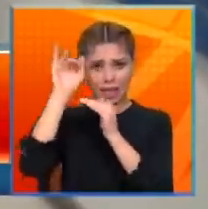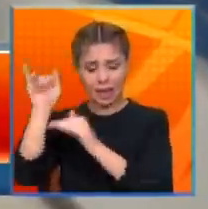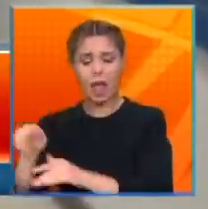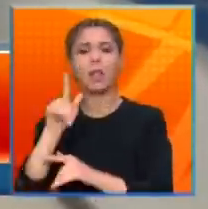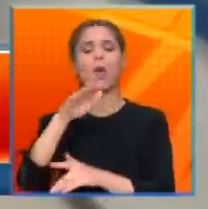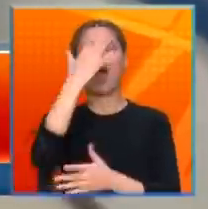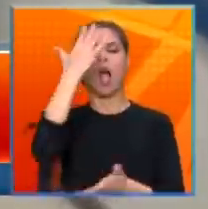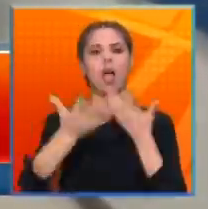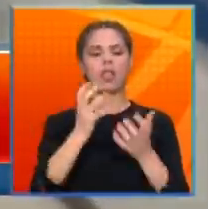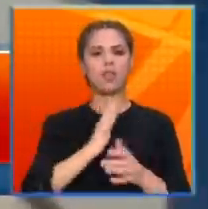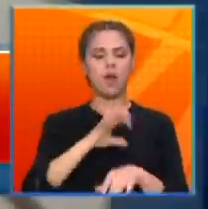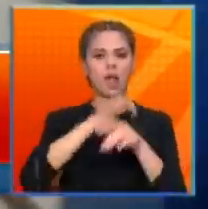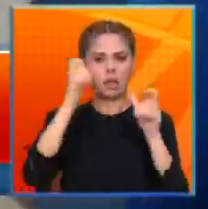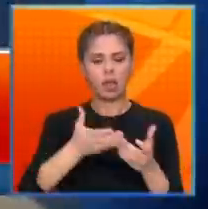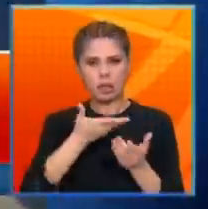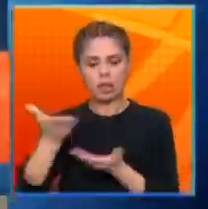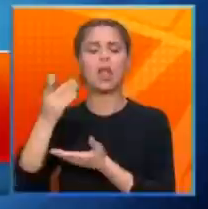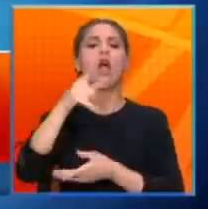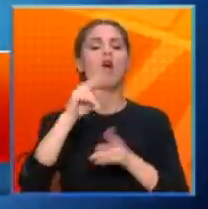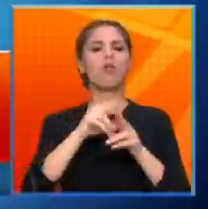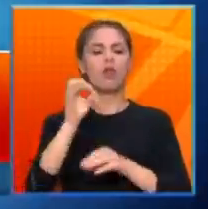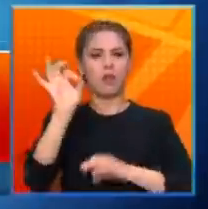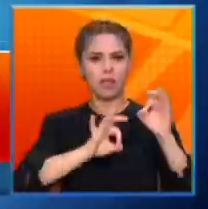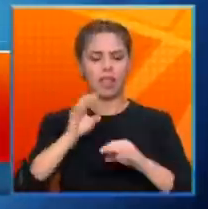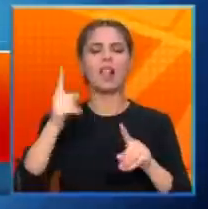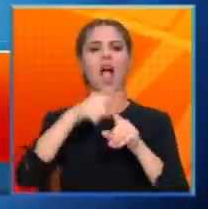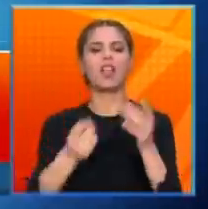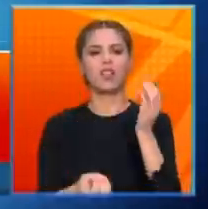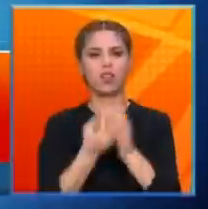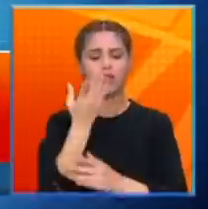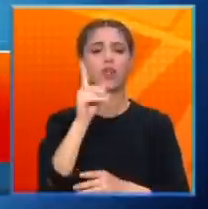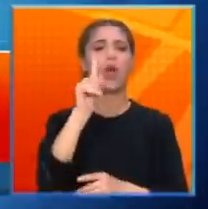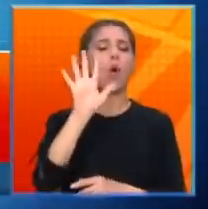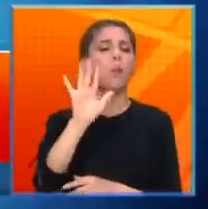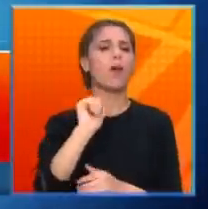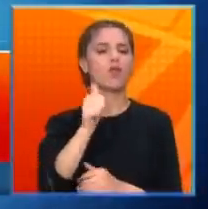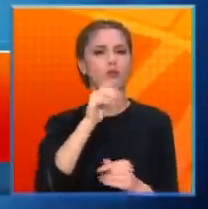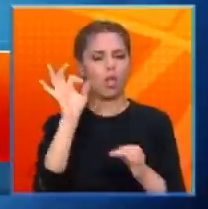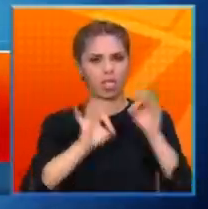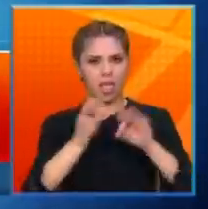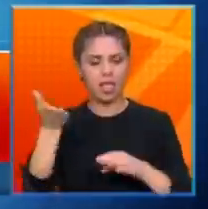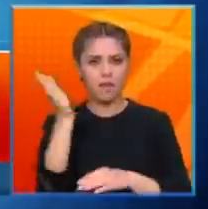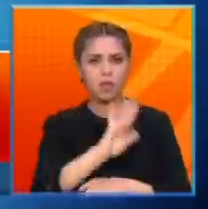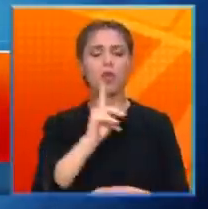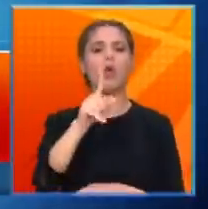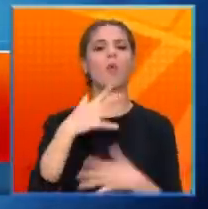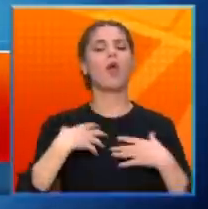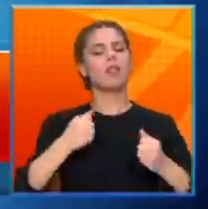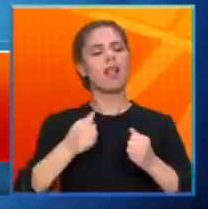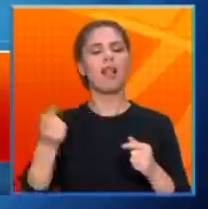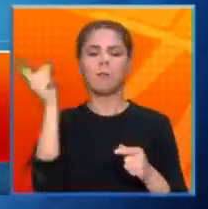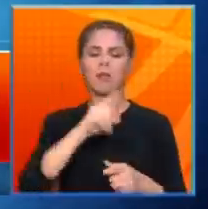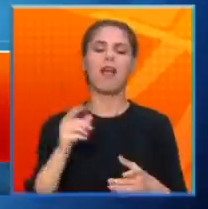hastaneye gitti. Çifte yapılan koronavirüs testi sonucu pozitifti. 15 günlük tedavi gören karı koca sağlıklarına